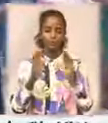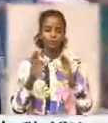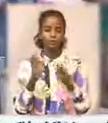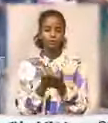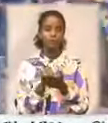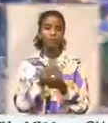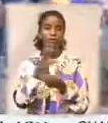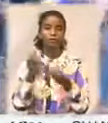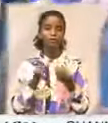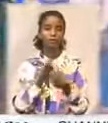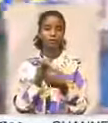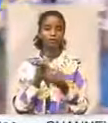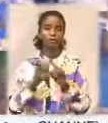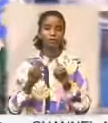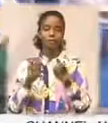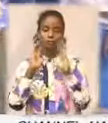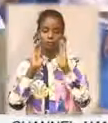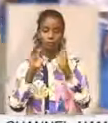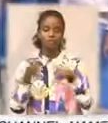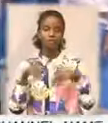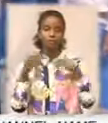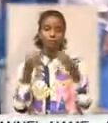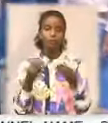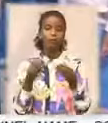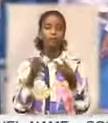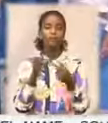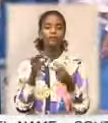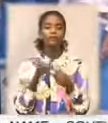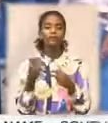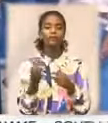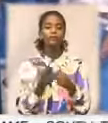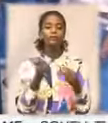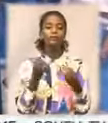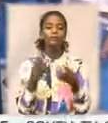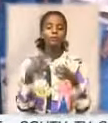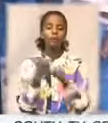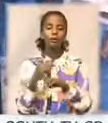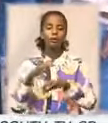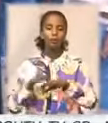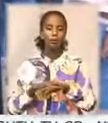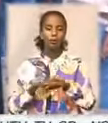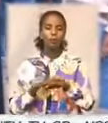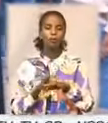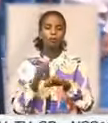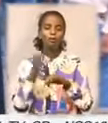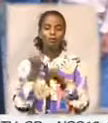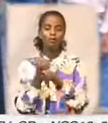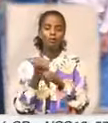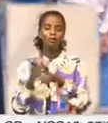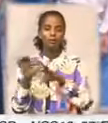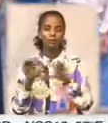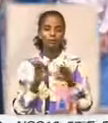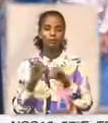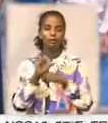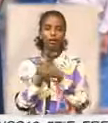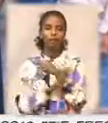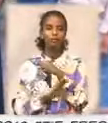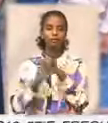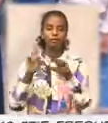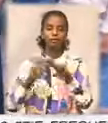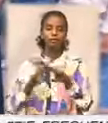ስለተወሰደ ክልሎችም ልዩ ትኩረት ሰጥተው የምርጥ ዘር ብዜት ስራ ላይ ኢንጌጅ እንዲያደርጉ እንደ